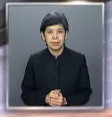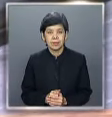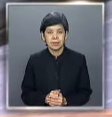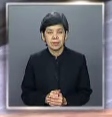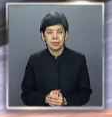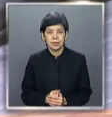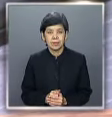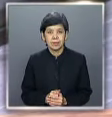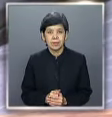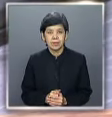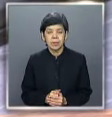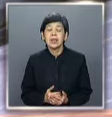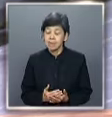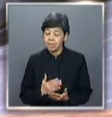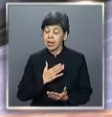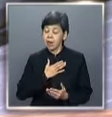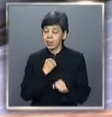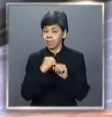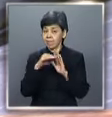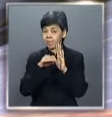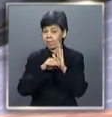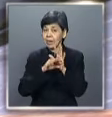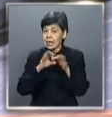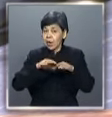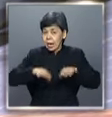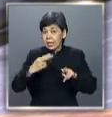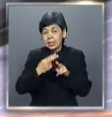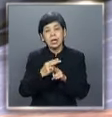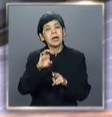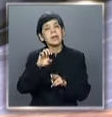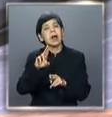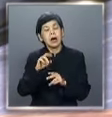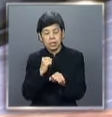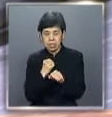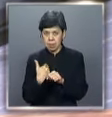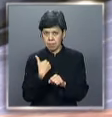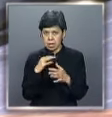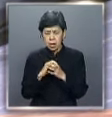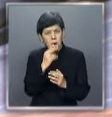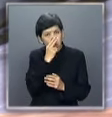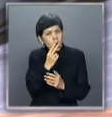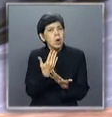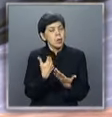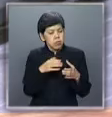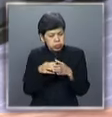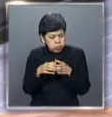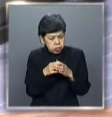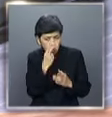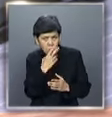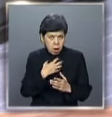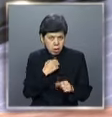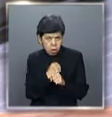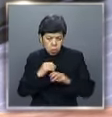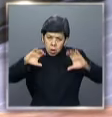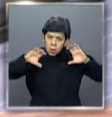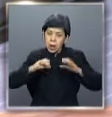คุณผู้ชมคะหลังจากที่สารคดีทางผ่านของบีระนั้นได้ออกอากาศไปแล้วก็เกิดความตื่นตัวของหน่วยงานต่างๆทั้งภ